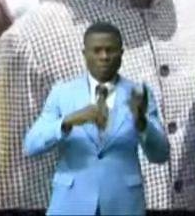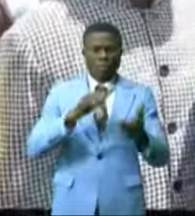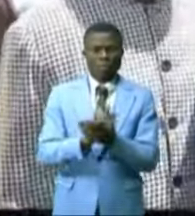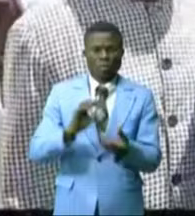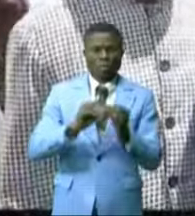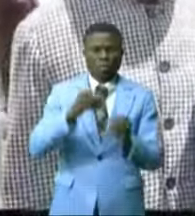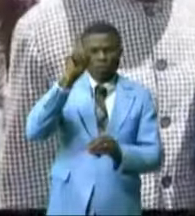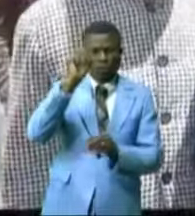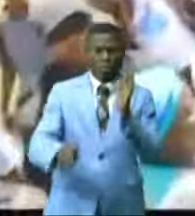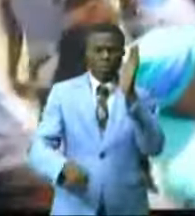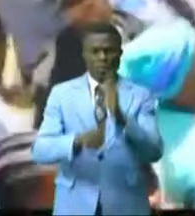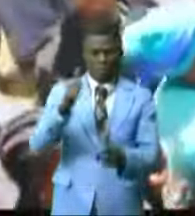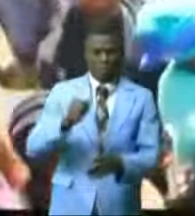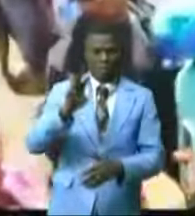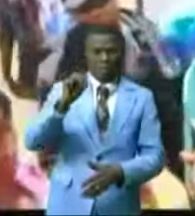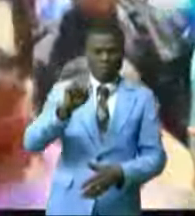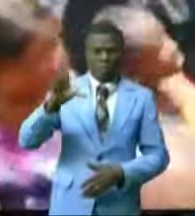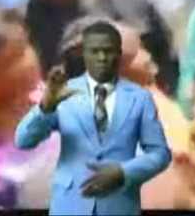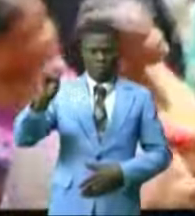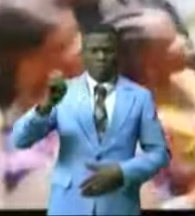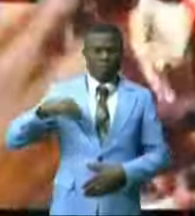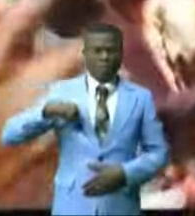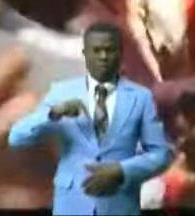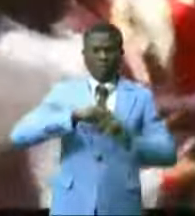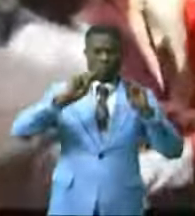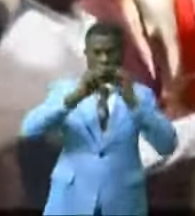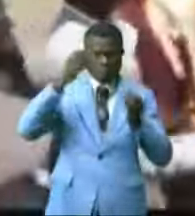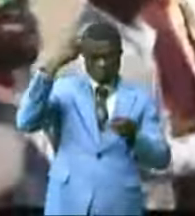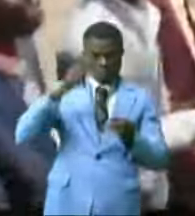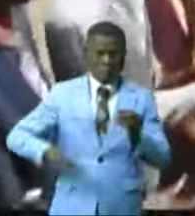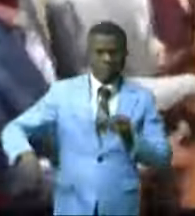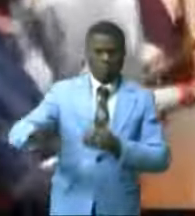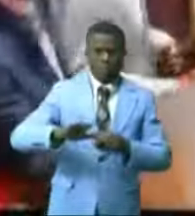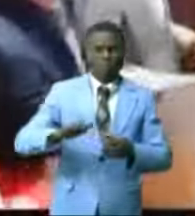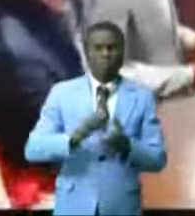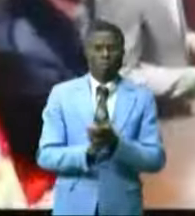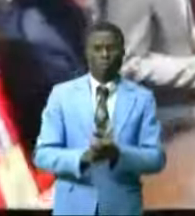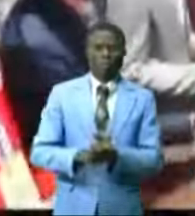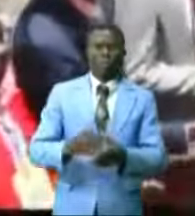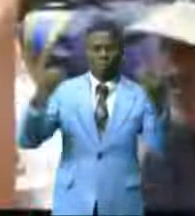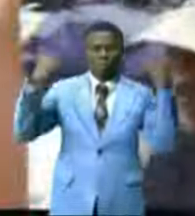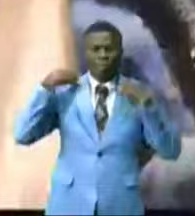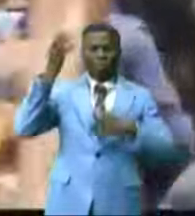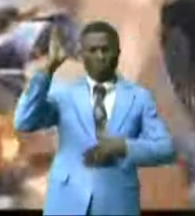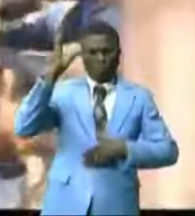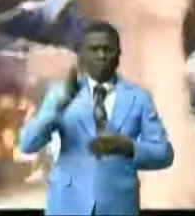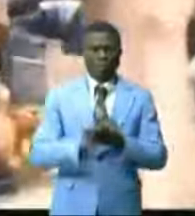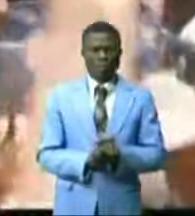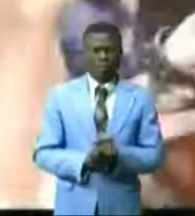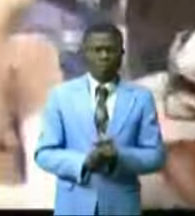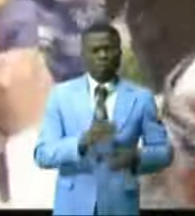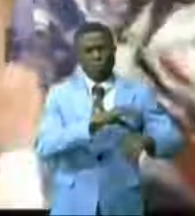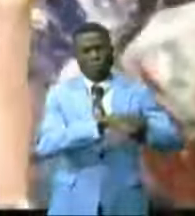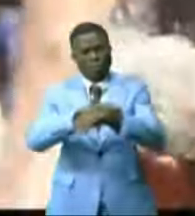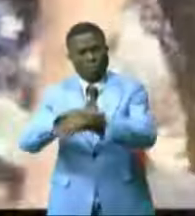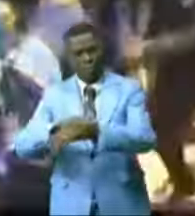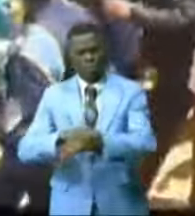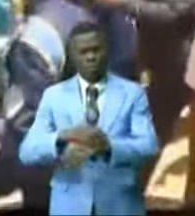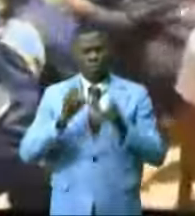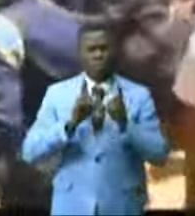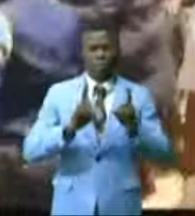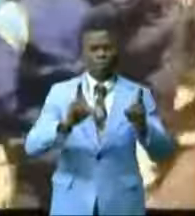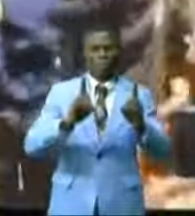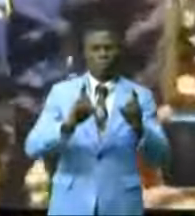numéro 101 du MLC, les partis membres de l'Union sacrée pour la nation et les autorités traditionnelles. Il a été conduit à la tribune du